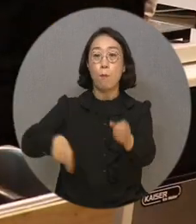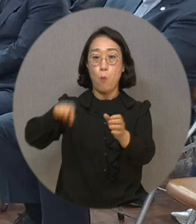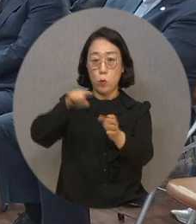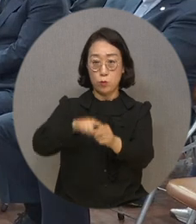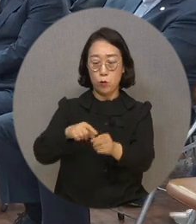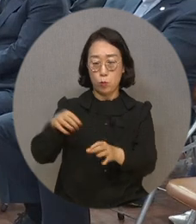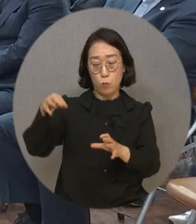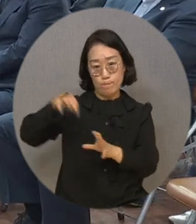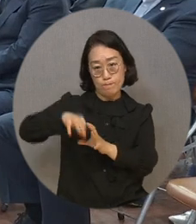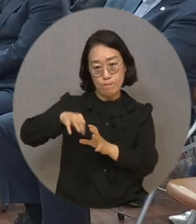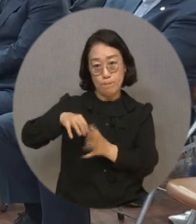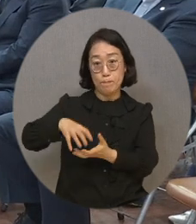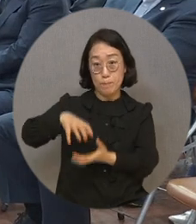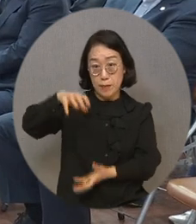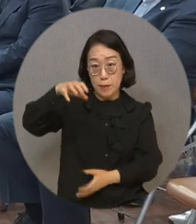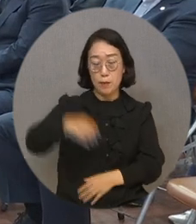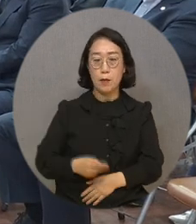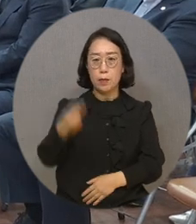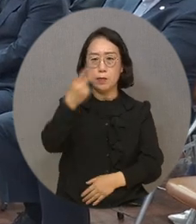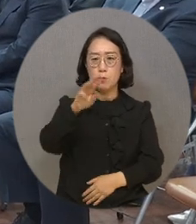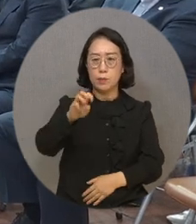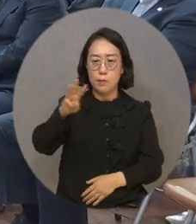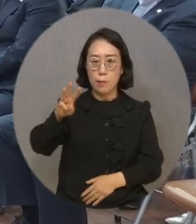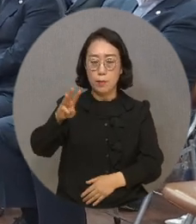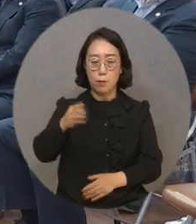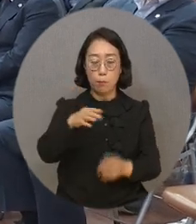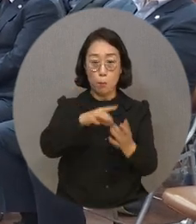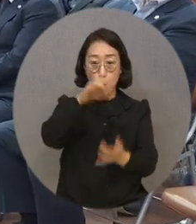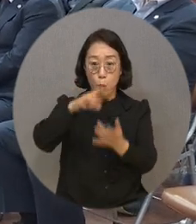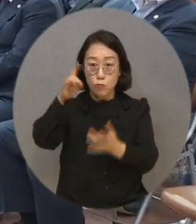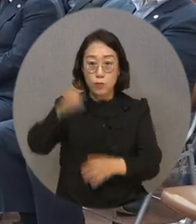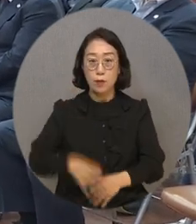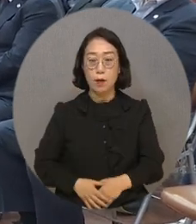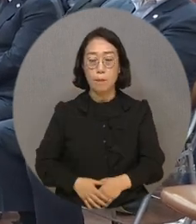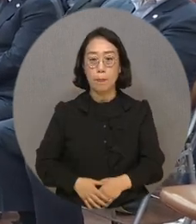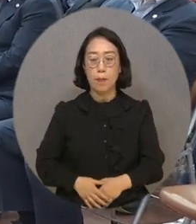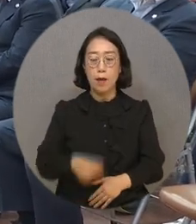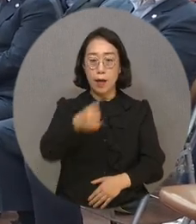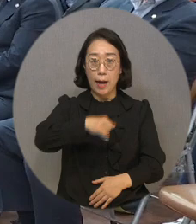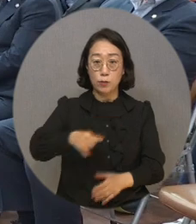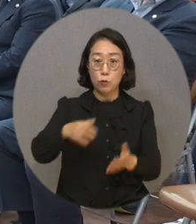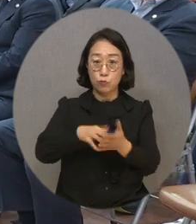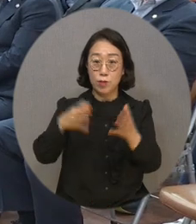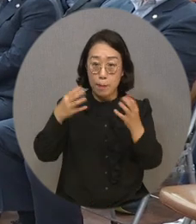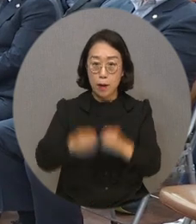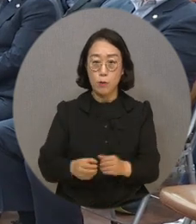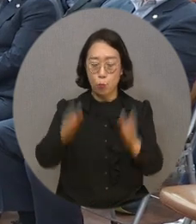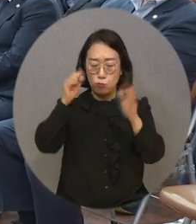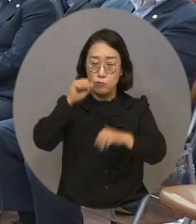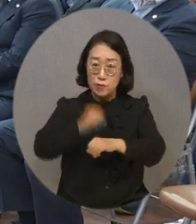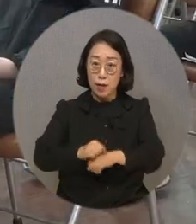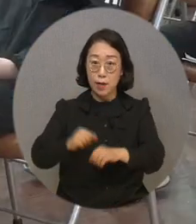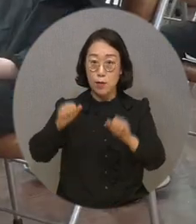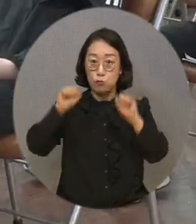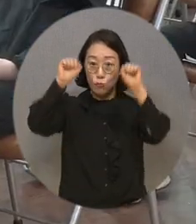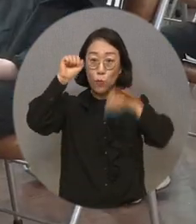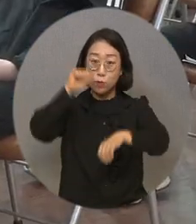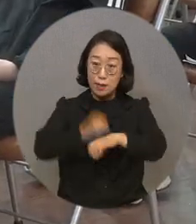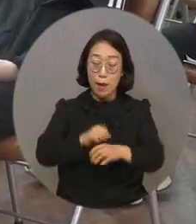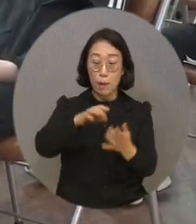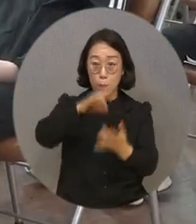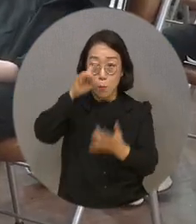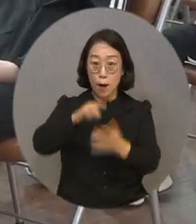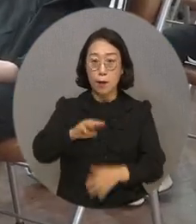조성됐으며 2023년 장학금 대상자는 다자녀, 저소득, 성적 우수, 체육 특기 등